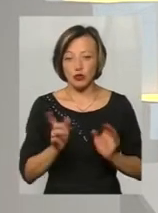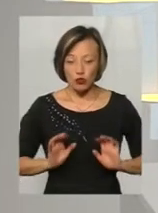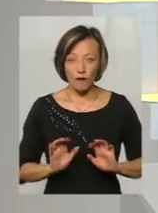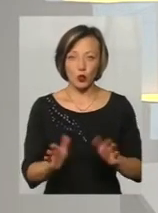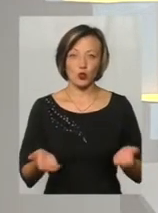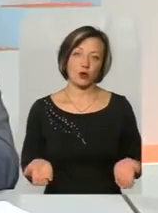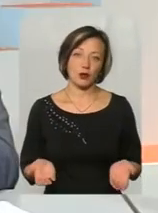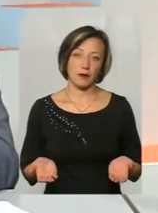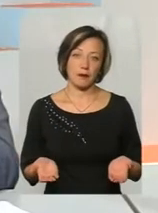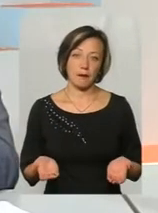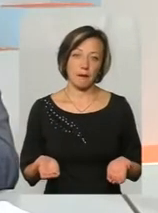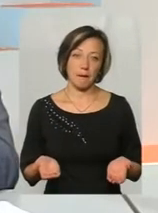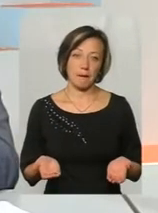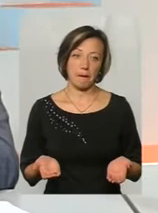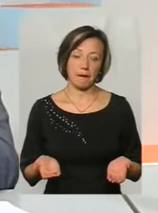штовхнути.